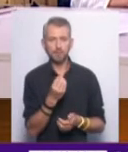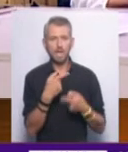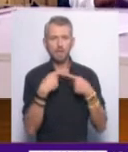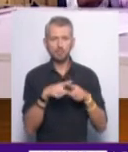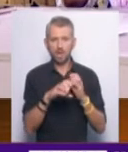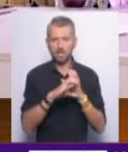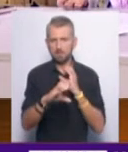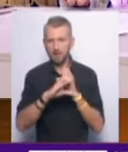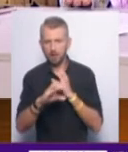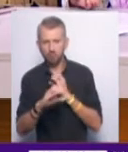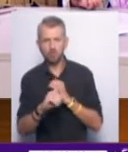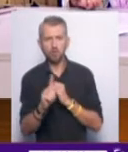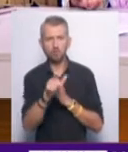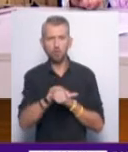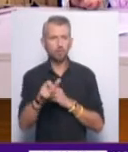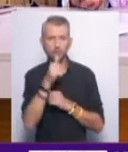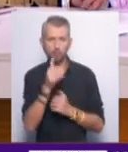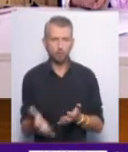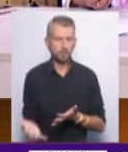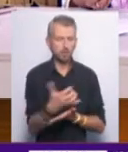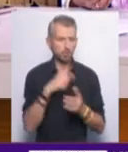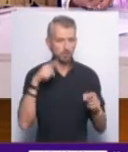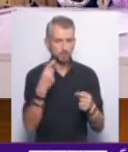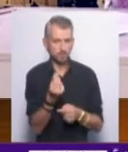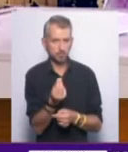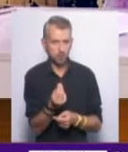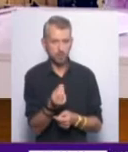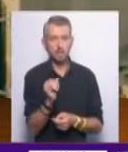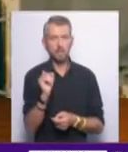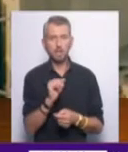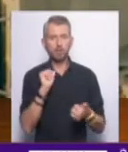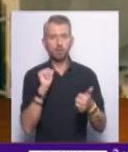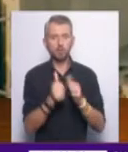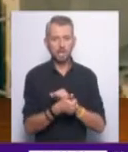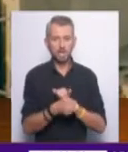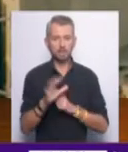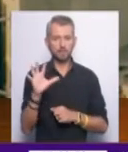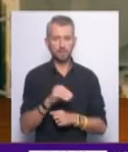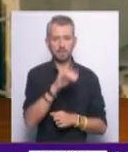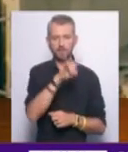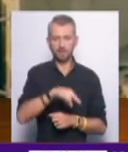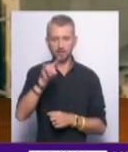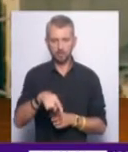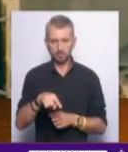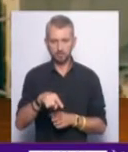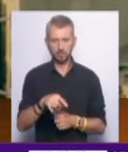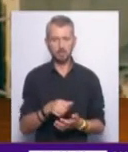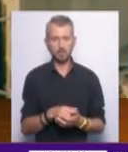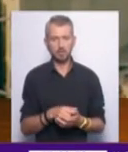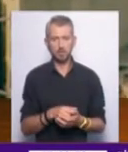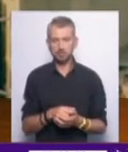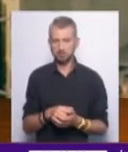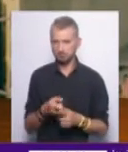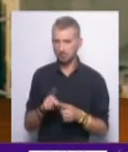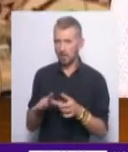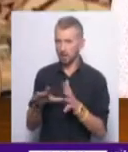мережі, на що люди не можуть зібрати шалені кошти, і поміняти всі вікна в під'їздах. Тому що це